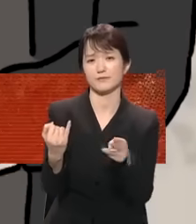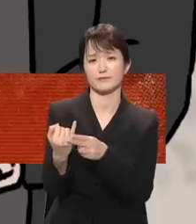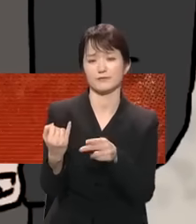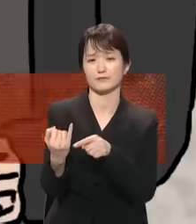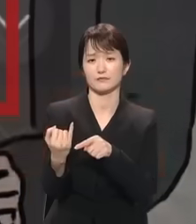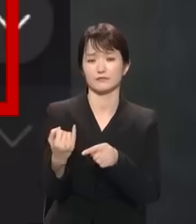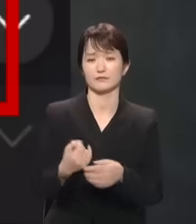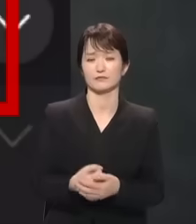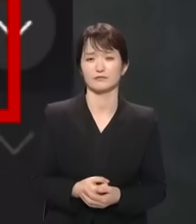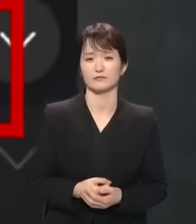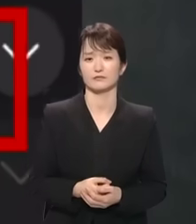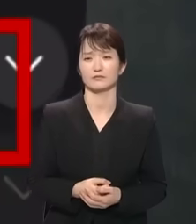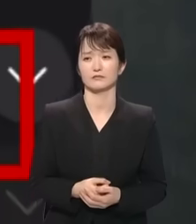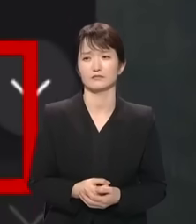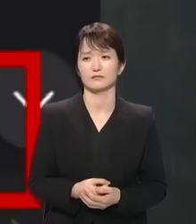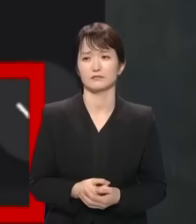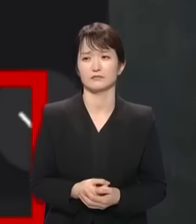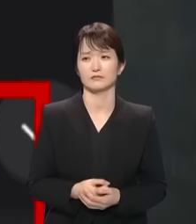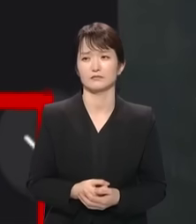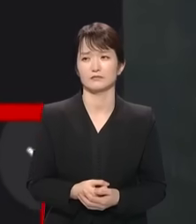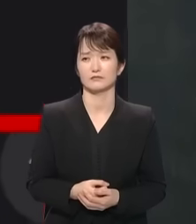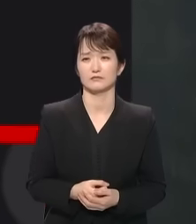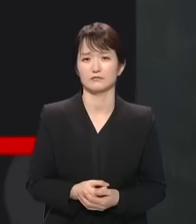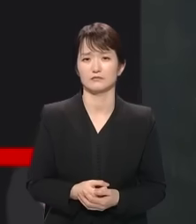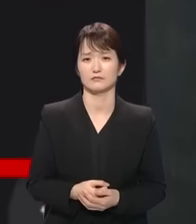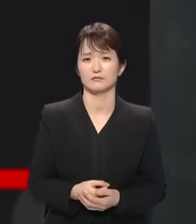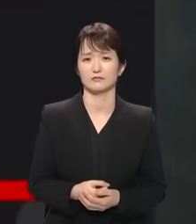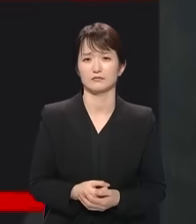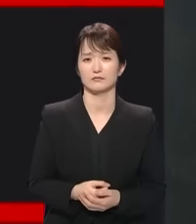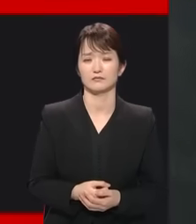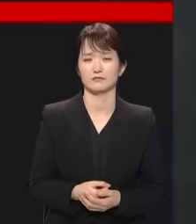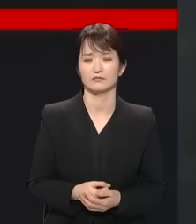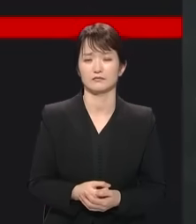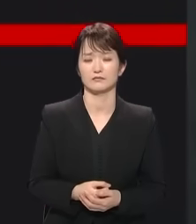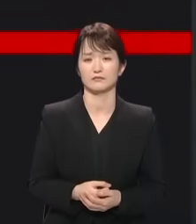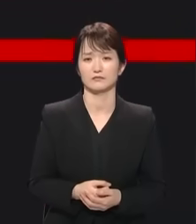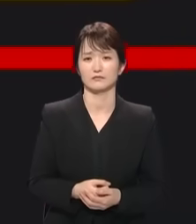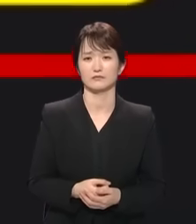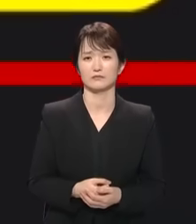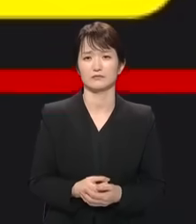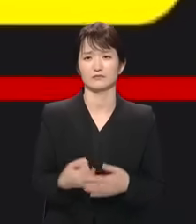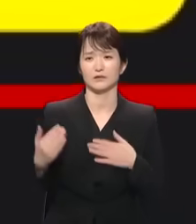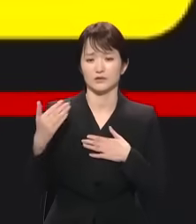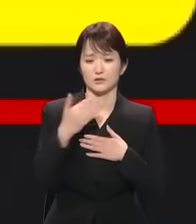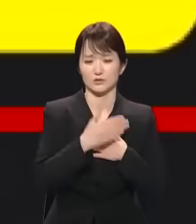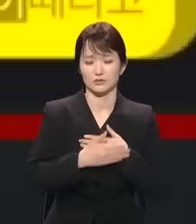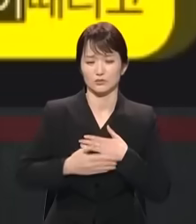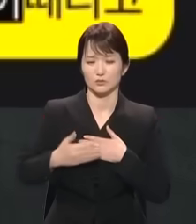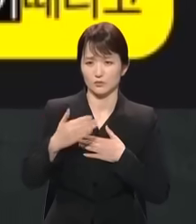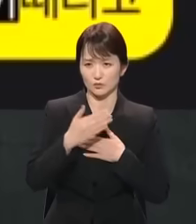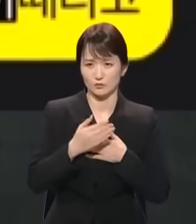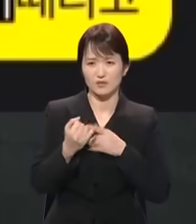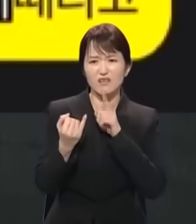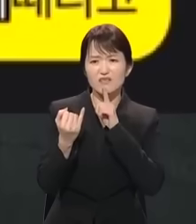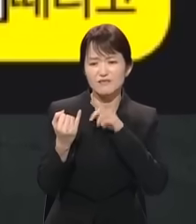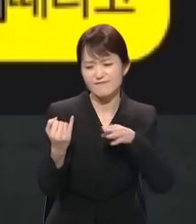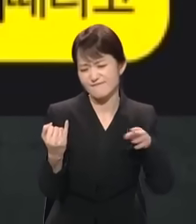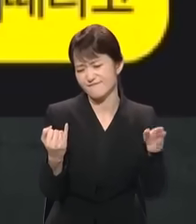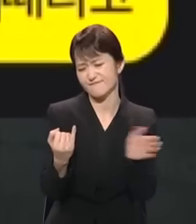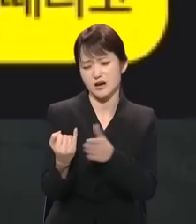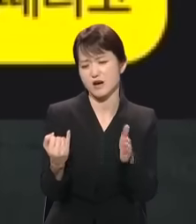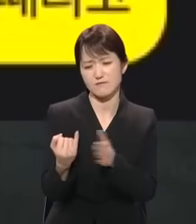것도 굉장히이 신체의 부위를 좀 이렇게 민감하게 좀 뭐 이렇게 좀 어 수치심을 느낄 수 있을만큼 그렇게 깊이 때렸다고